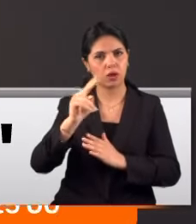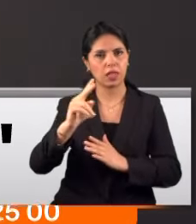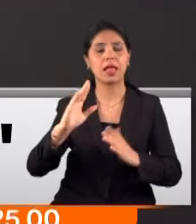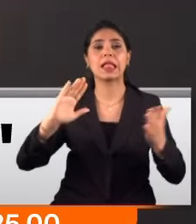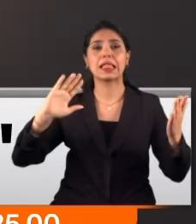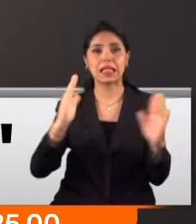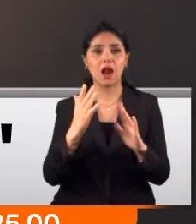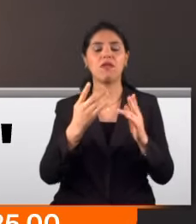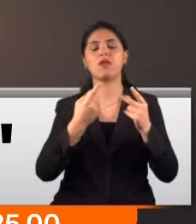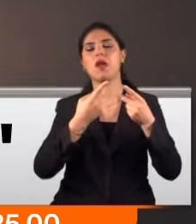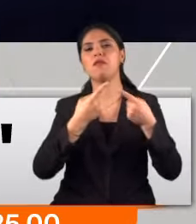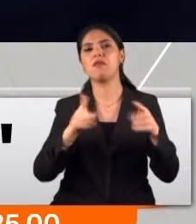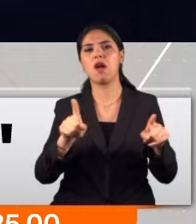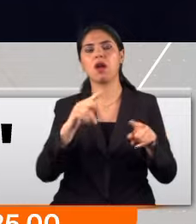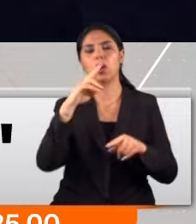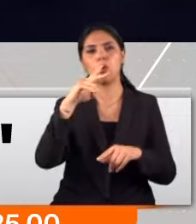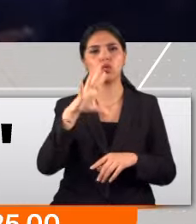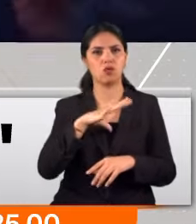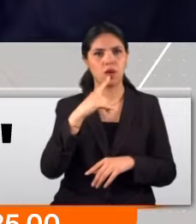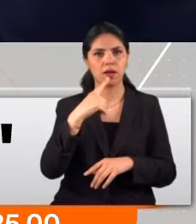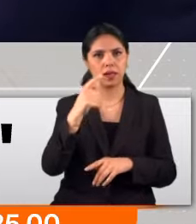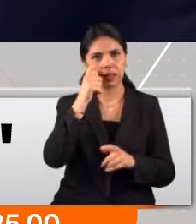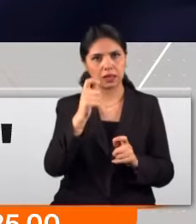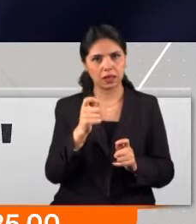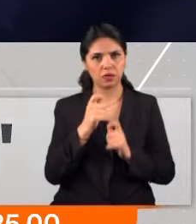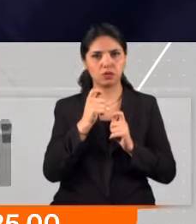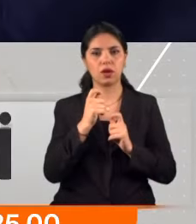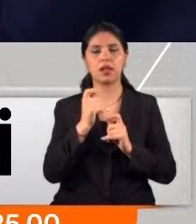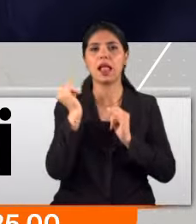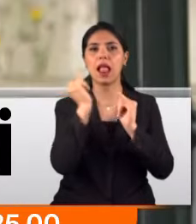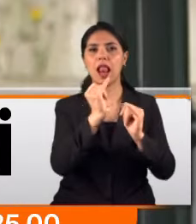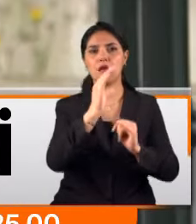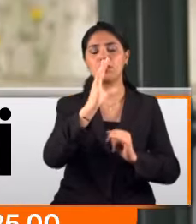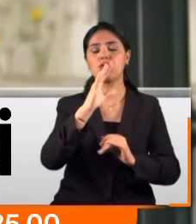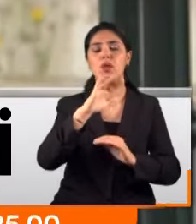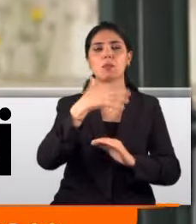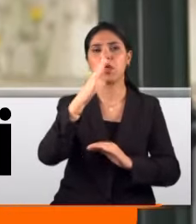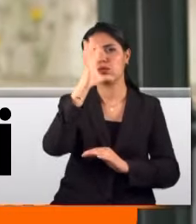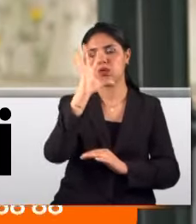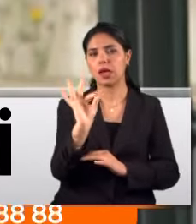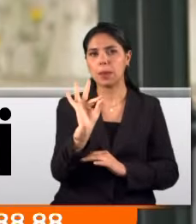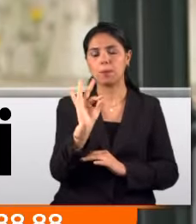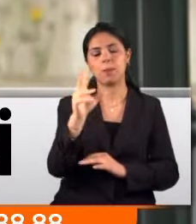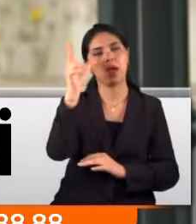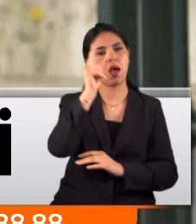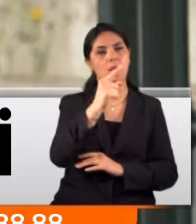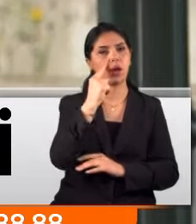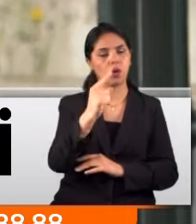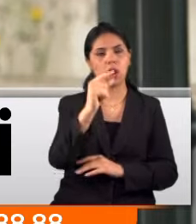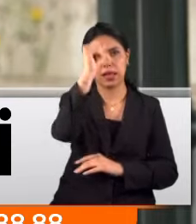gelen farklı açıklamalara dikkat çekti. Eleştirilerine ABD'yi de ekledi. İran'ın yaptığı